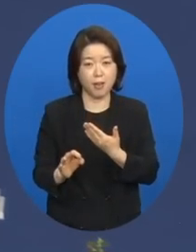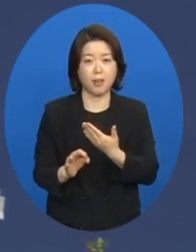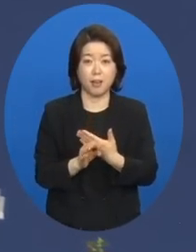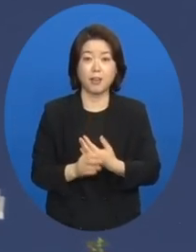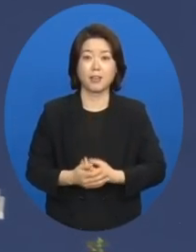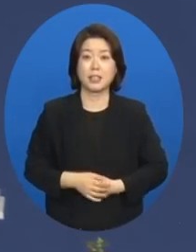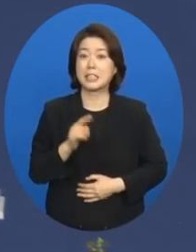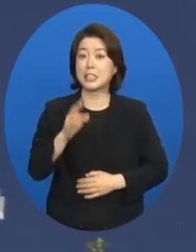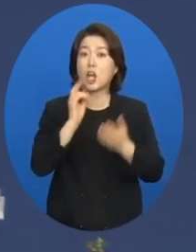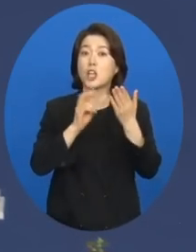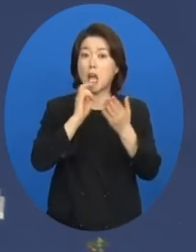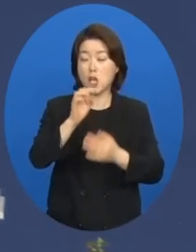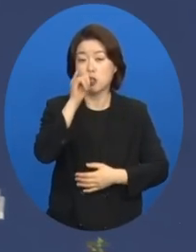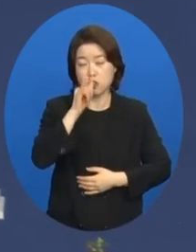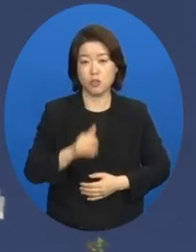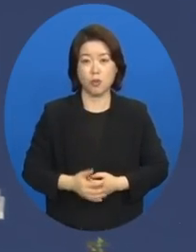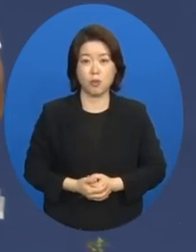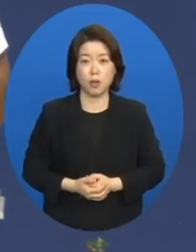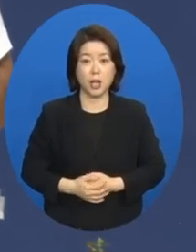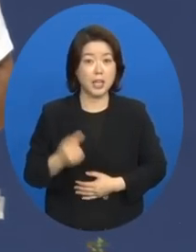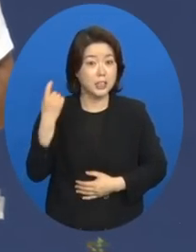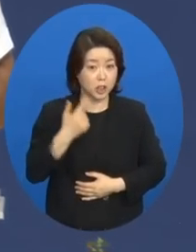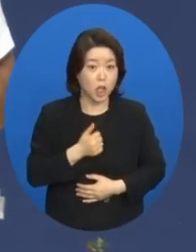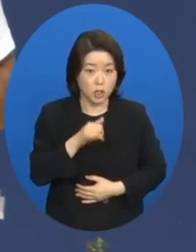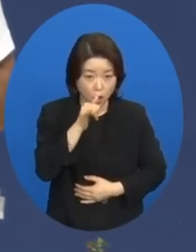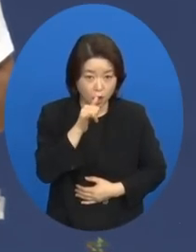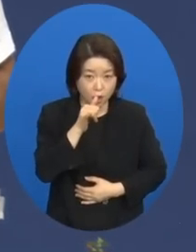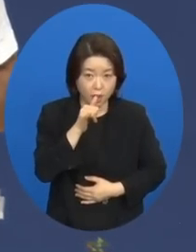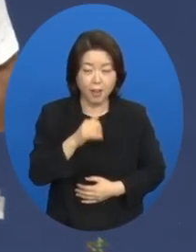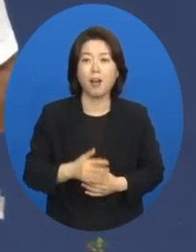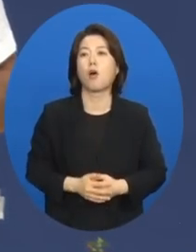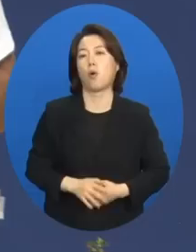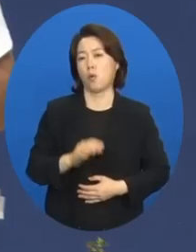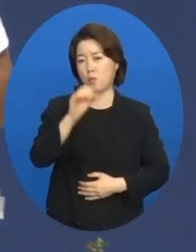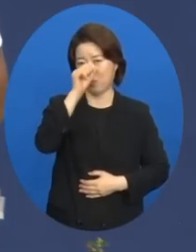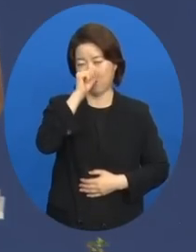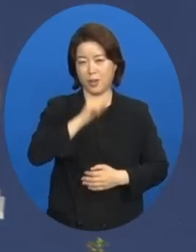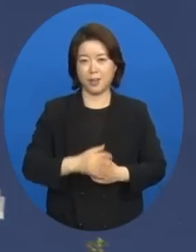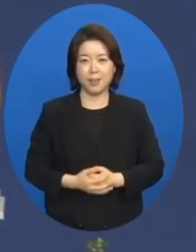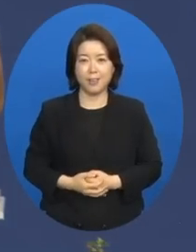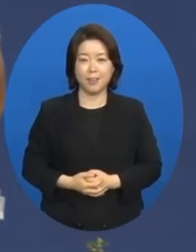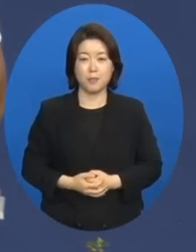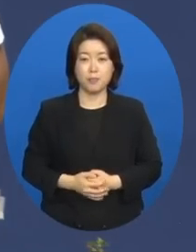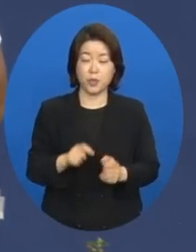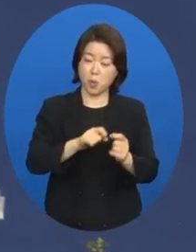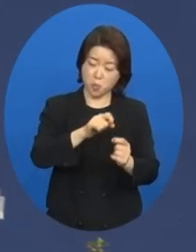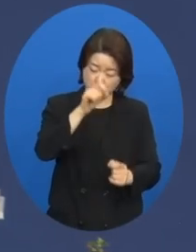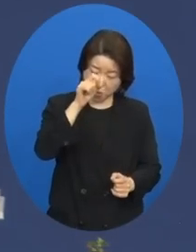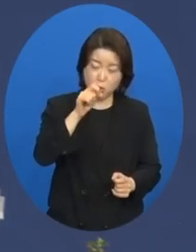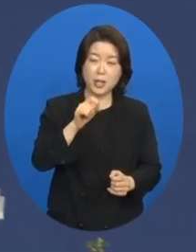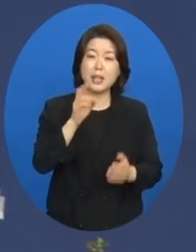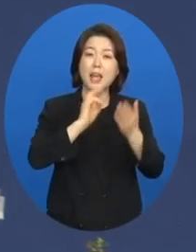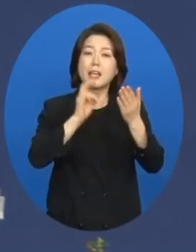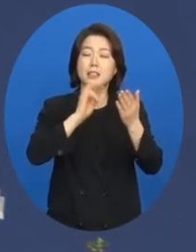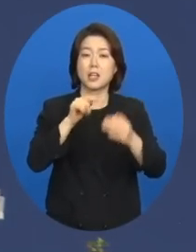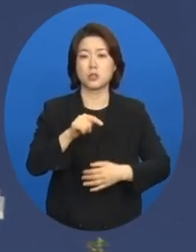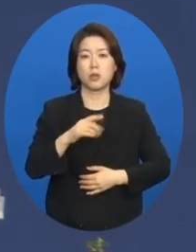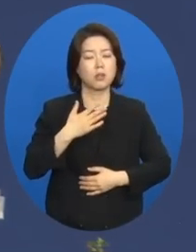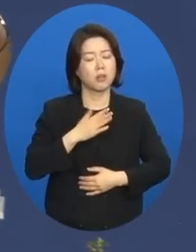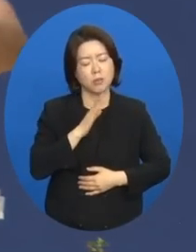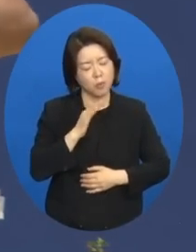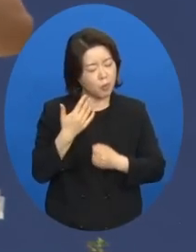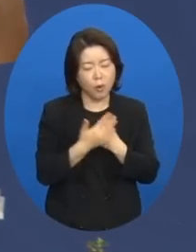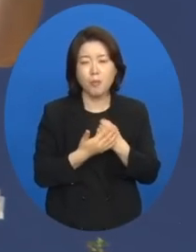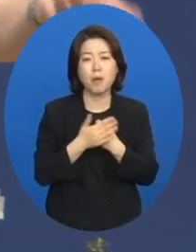순종하면 그런 찬송이 있죠? 들어보셨나요? 네, 이 오래된 찬송 이게 너무